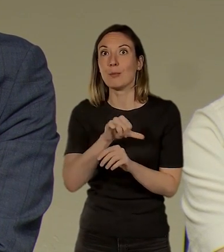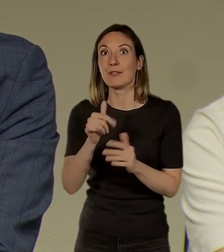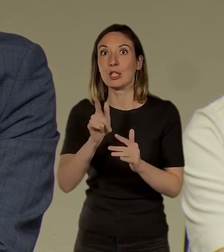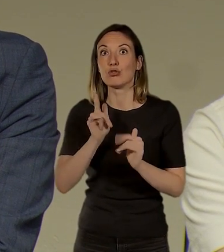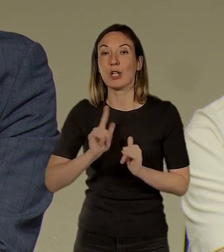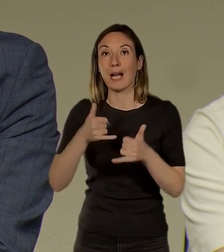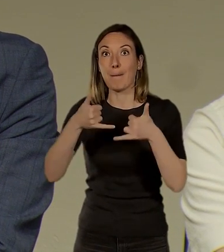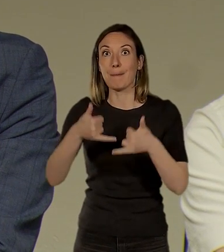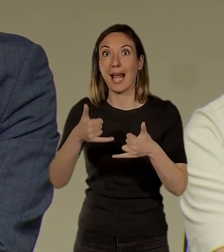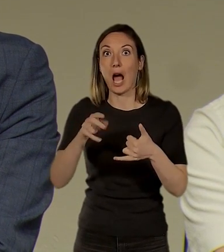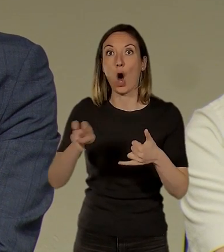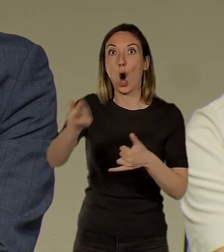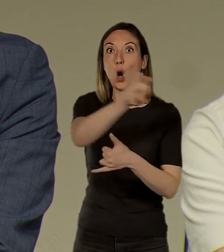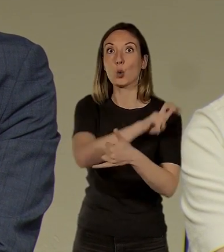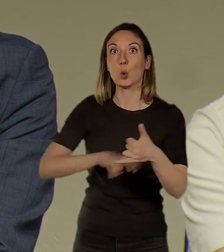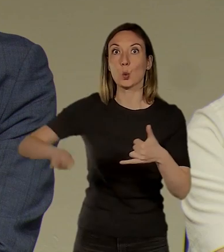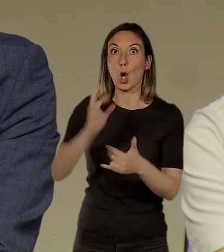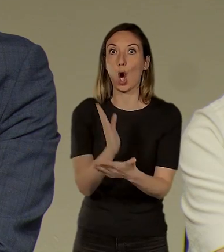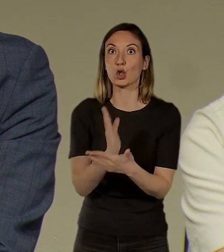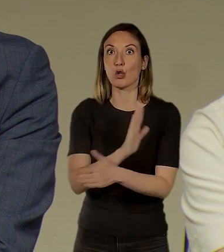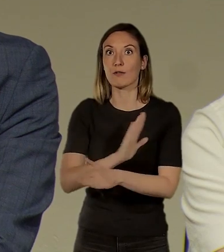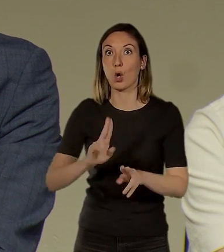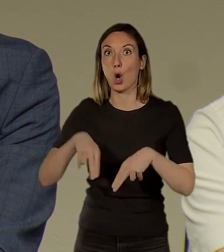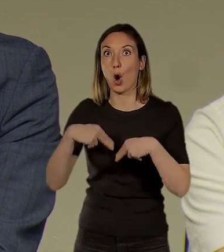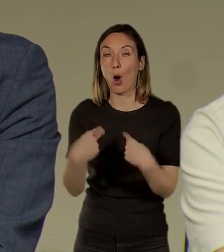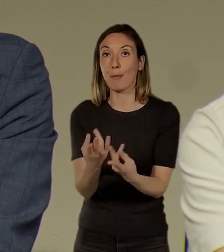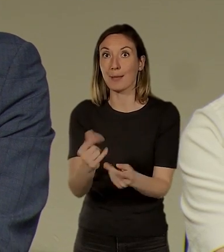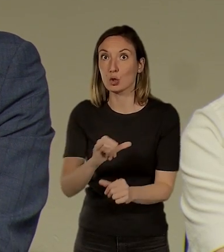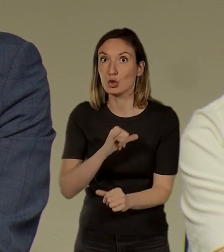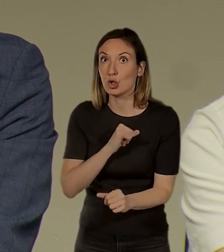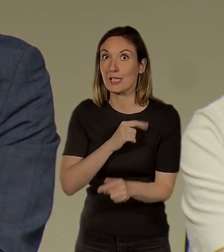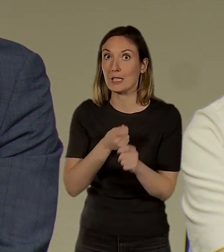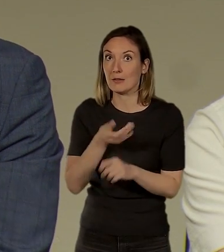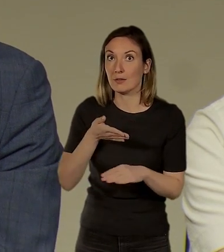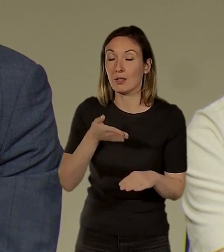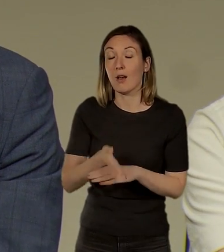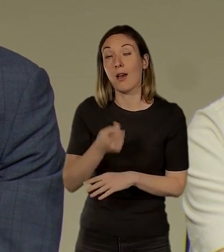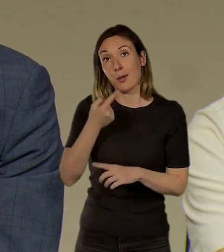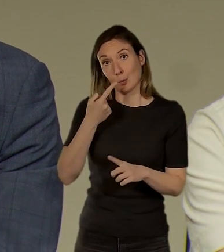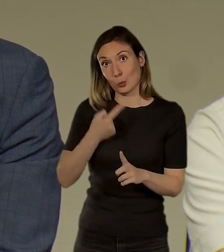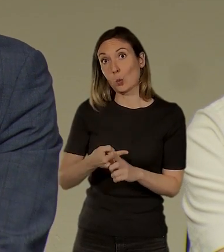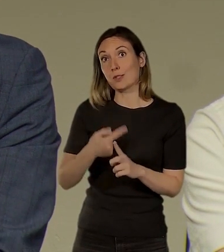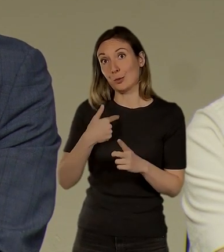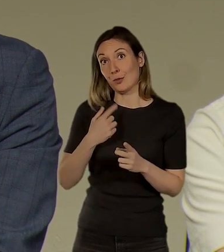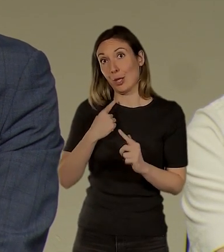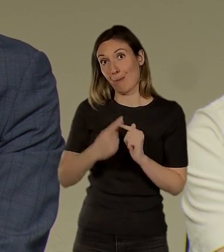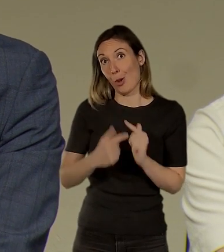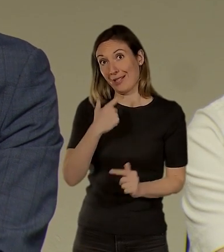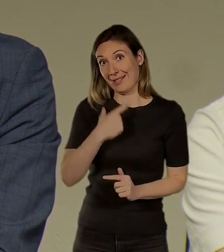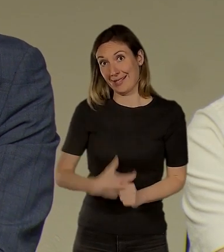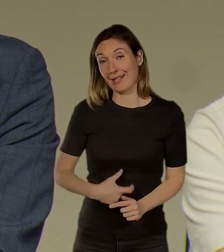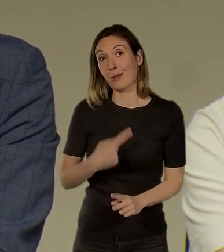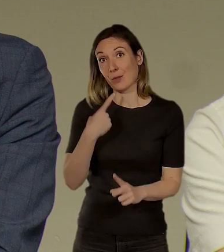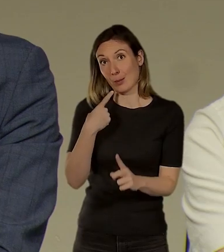podobně. Další věci, na které narazíme, já tady si jako musím postesknout, jakožto komunální politik, bude samozřejmě